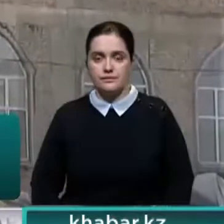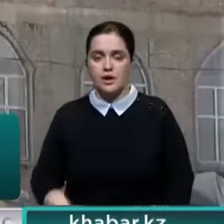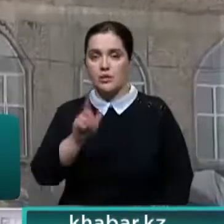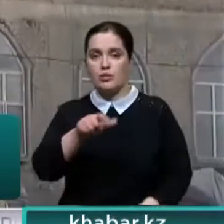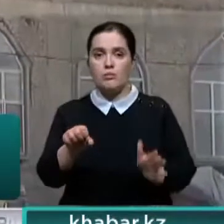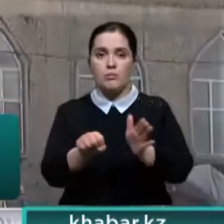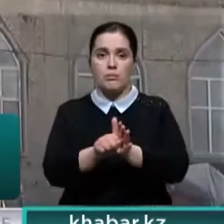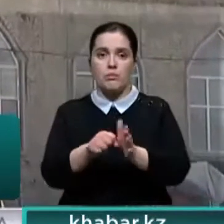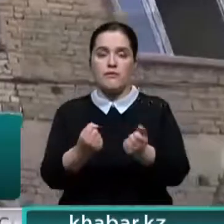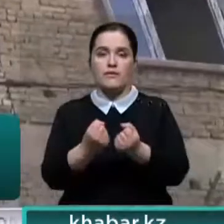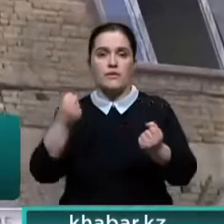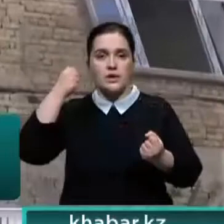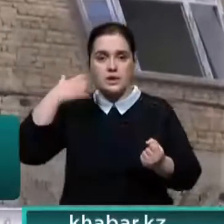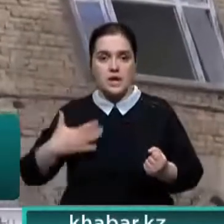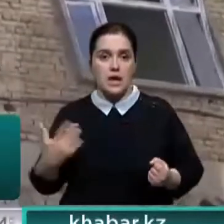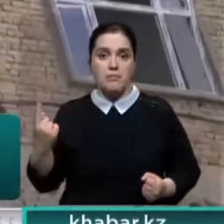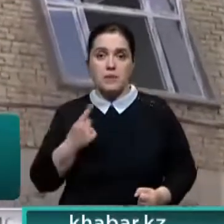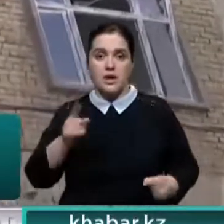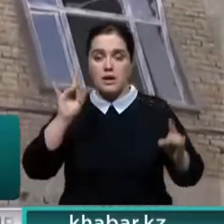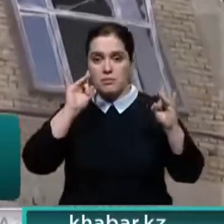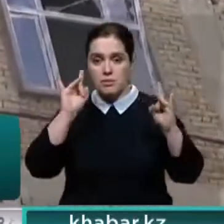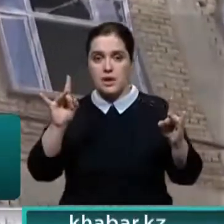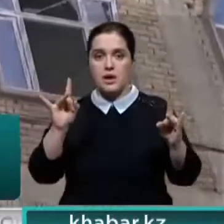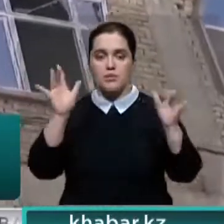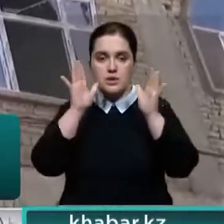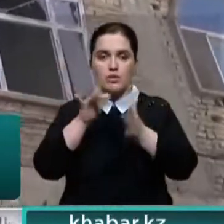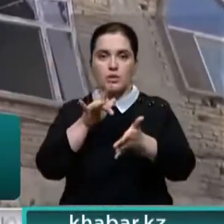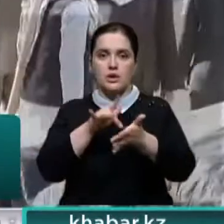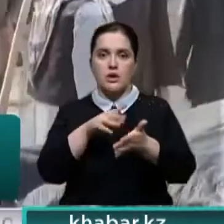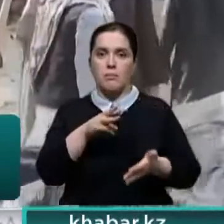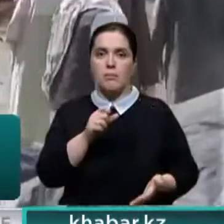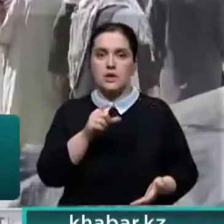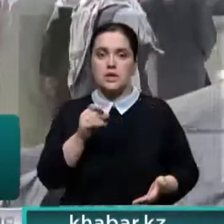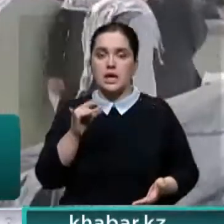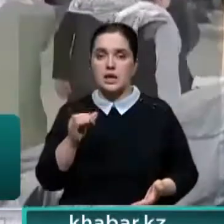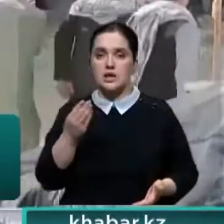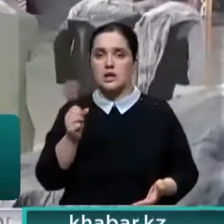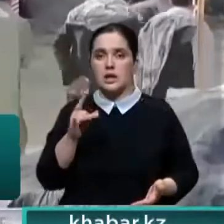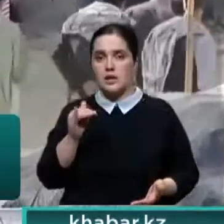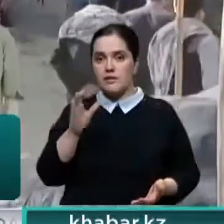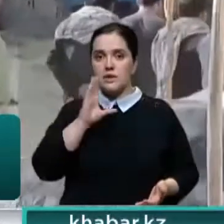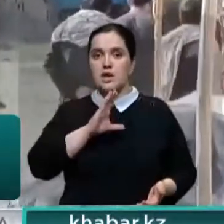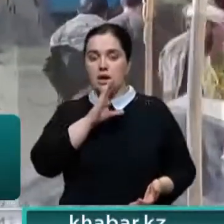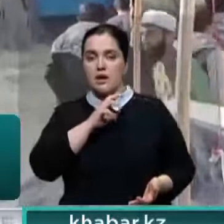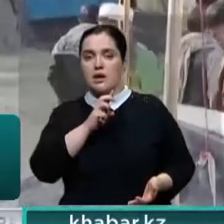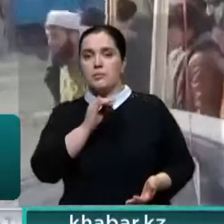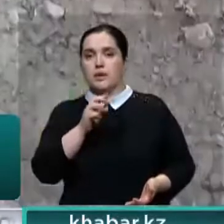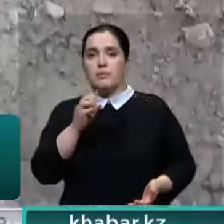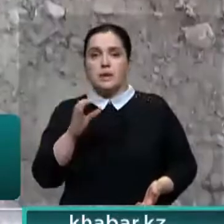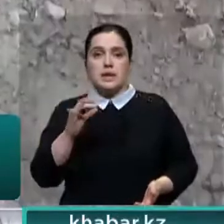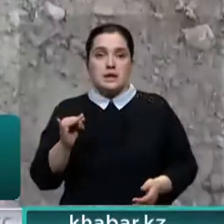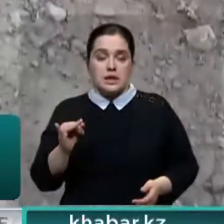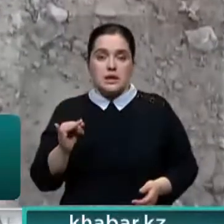Десятки людей погибли в результате взрывов в Афганистане. Первый из них прогремел в мечети города Мазари-Шариф на севере страны. По данным